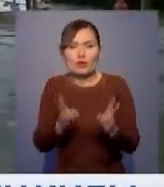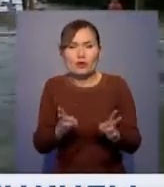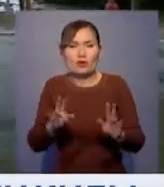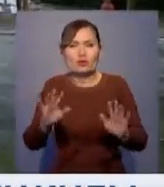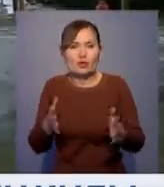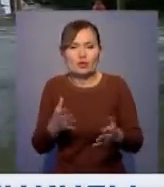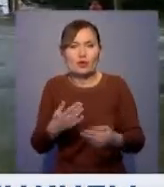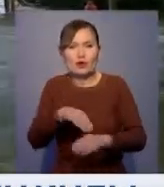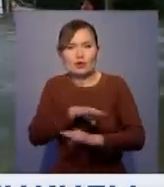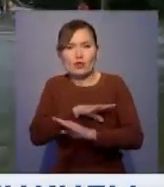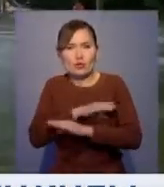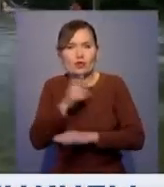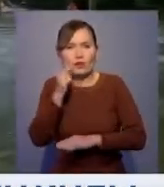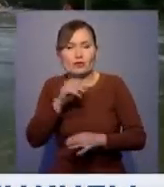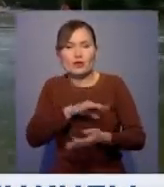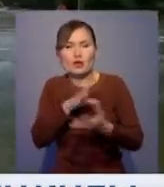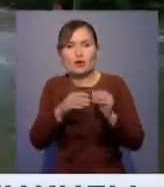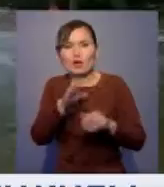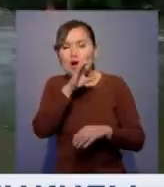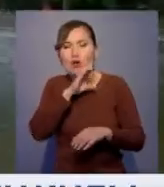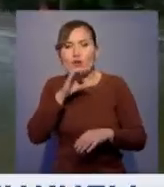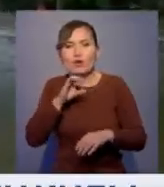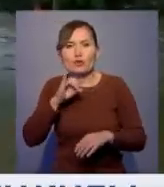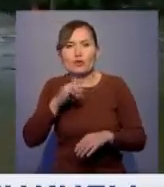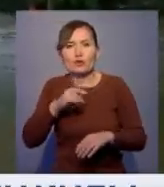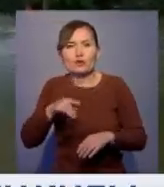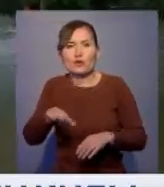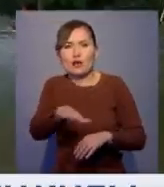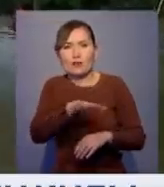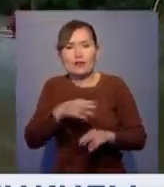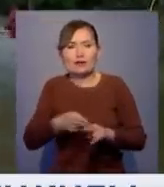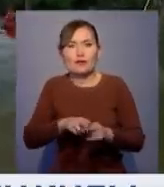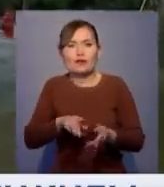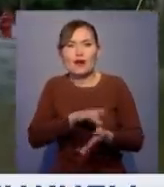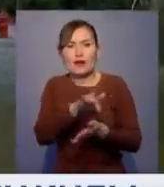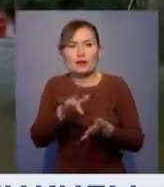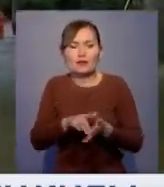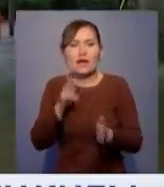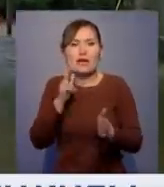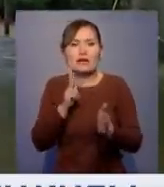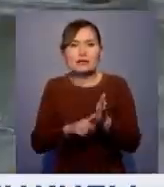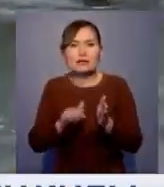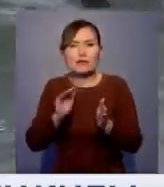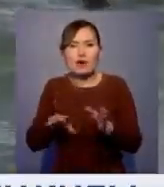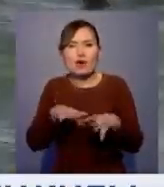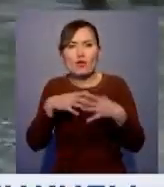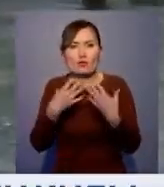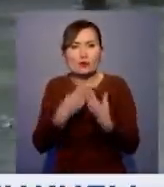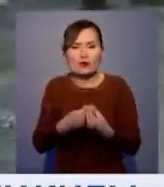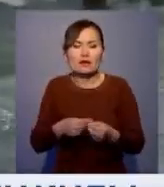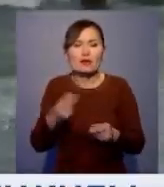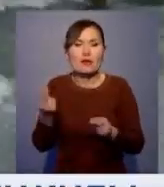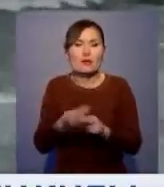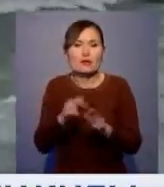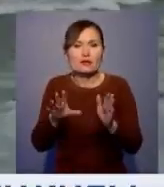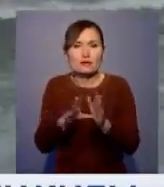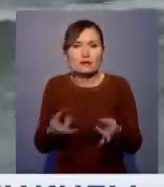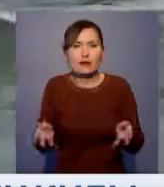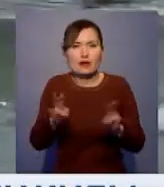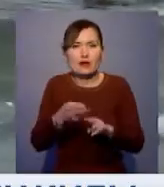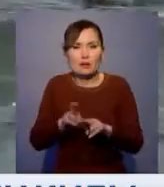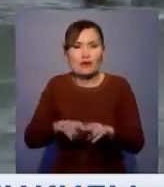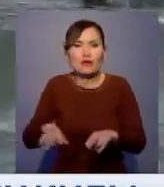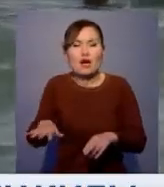Хамстед қаласынан табылды. Жалпы солтүстік және оңтүстік Каролина штаттарының бірнеше қаласында 80 мыңнан астам отбасы жарықсыз қалды.